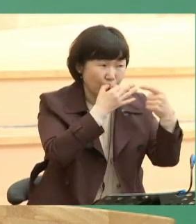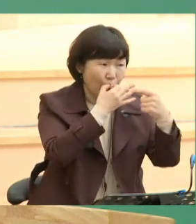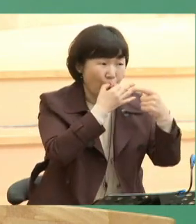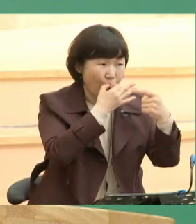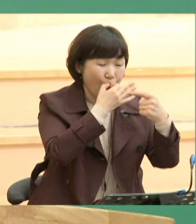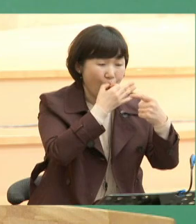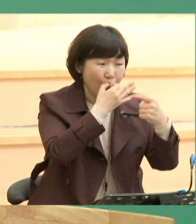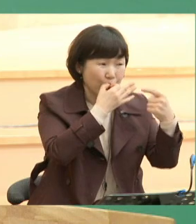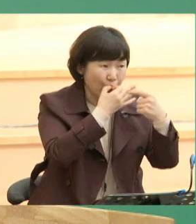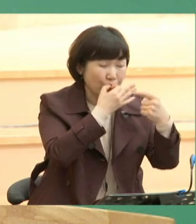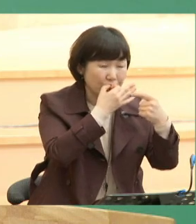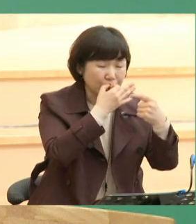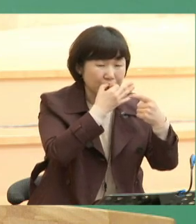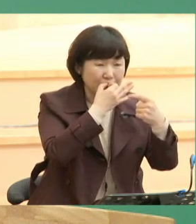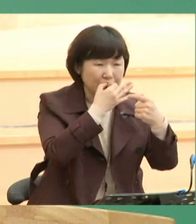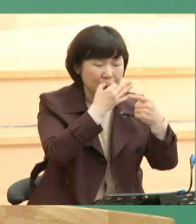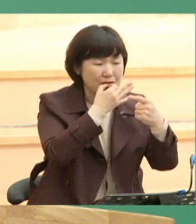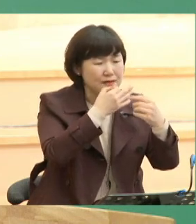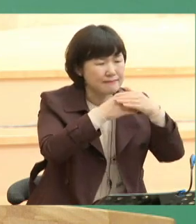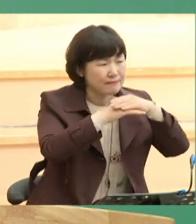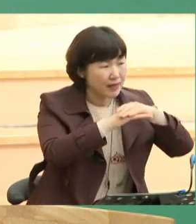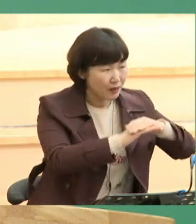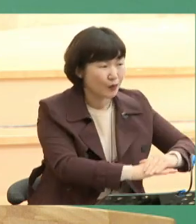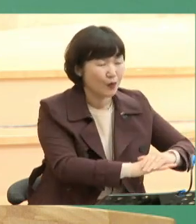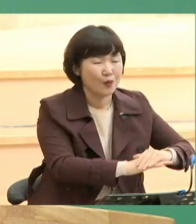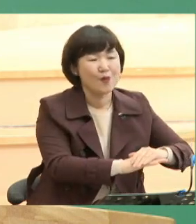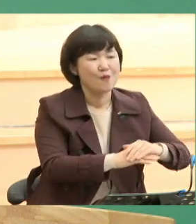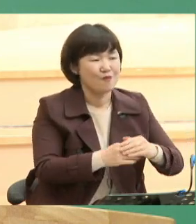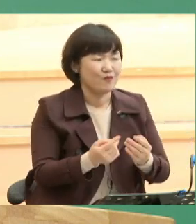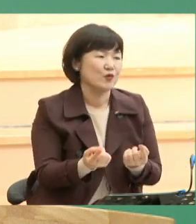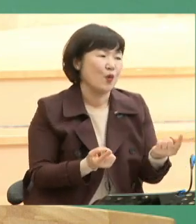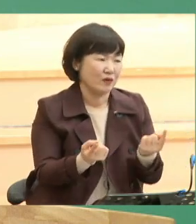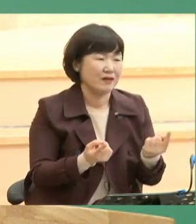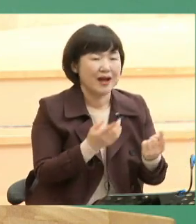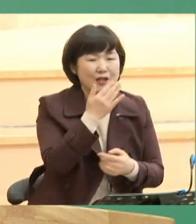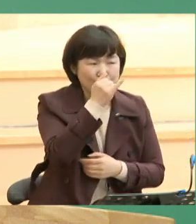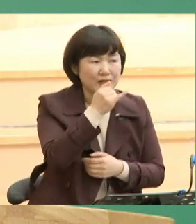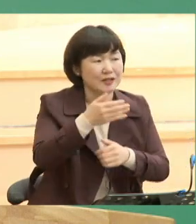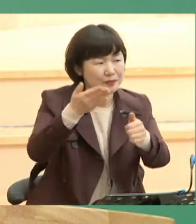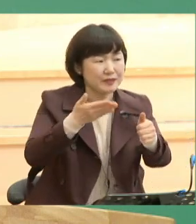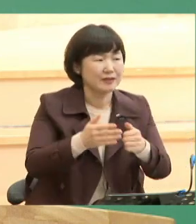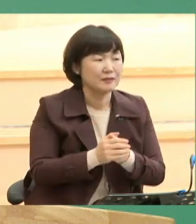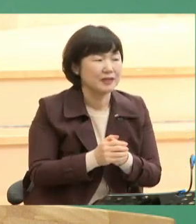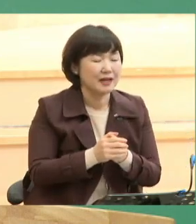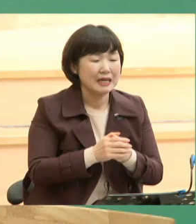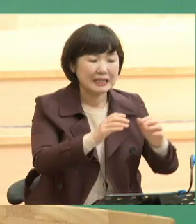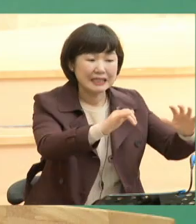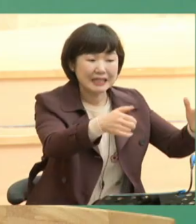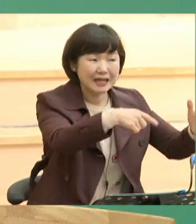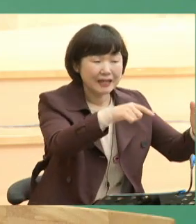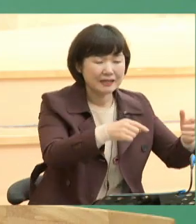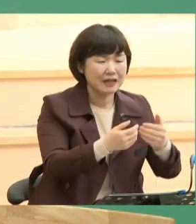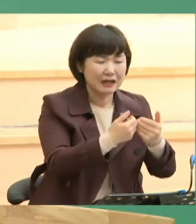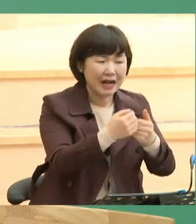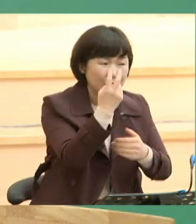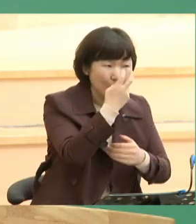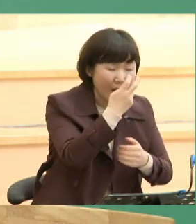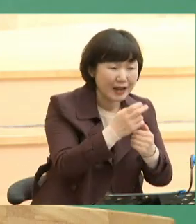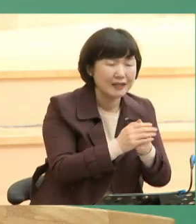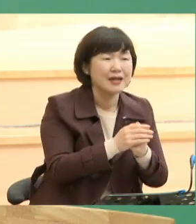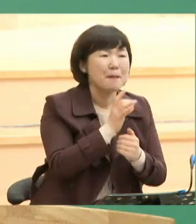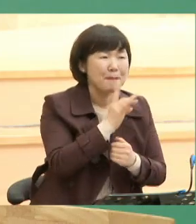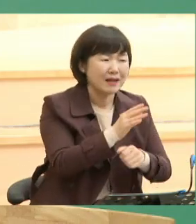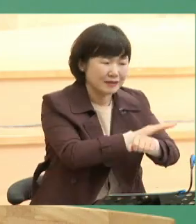쉽게 말수 욕심을 통제할 수 있기를 주의 이름으로 축원합니다 세상에 사는 여 갈등 달리 갈등관리